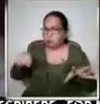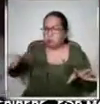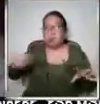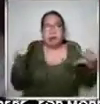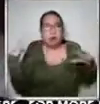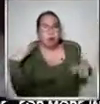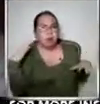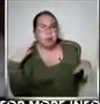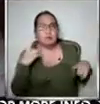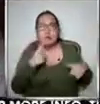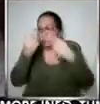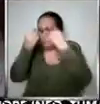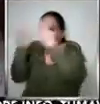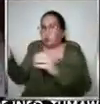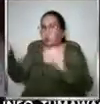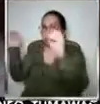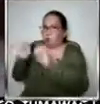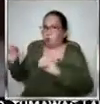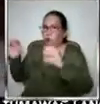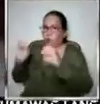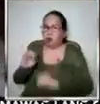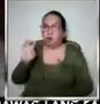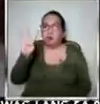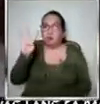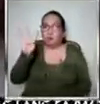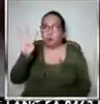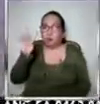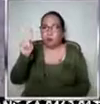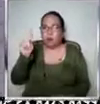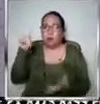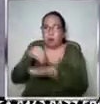52,296 ang ipinamigay na SAP forms. Ibig sabihin,